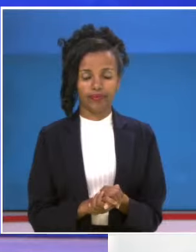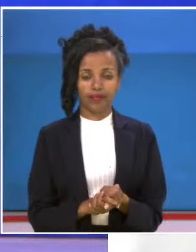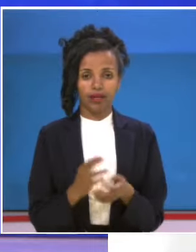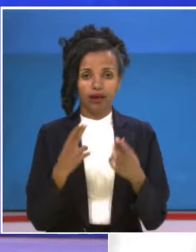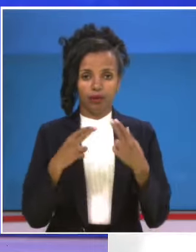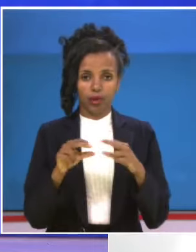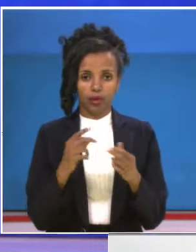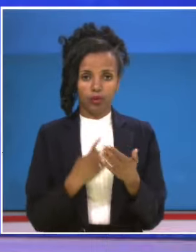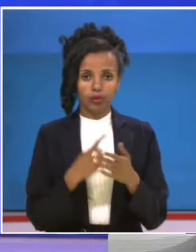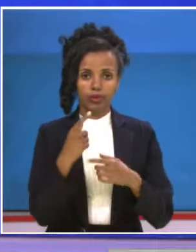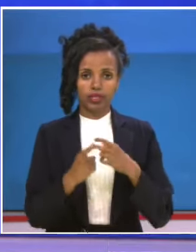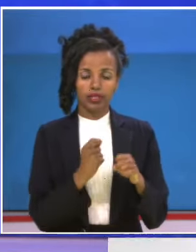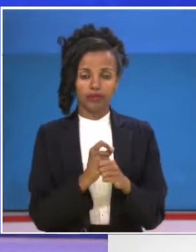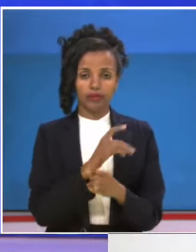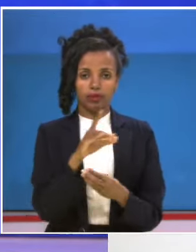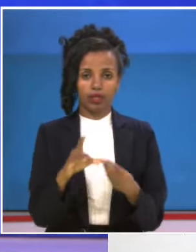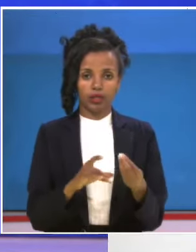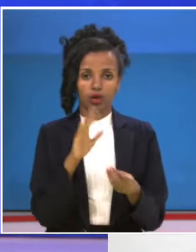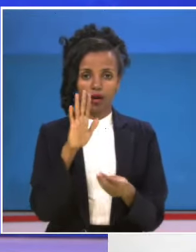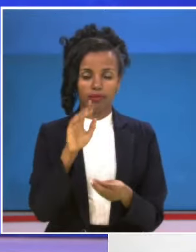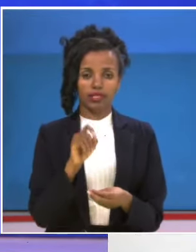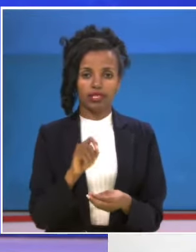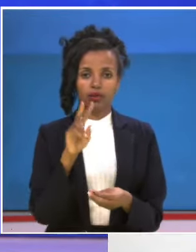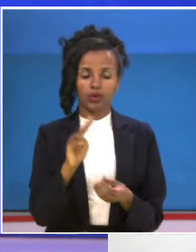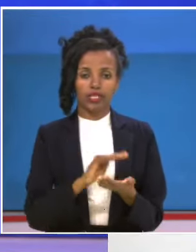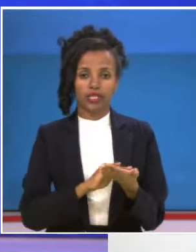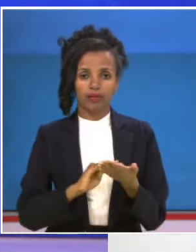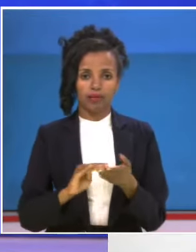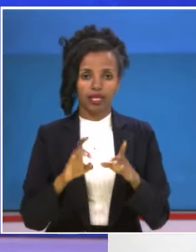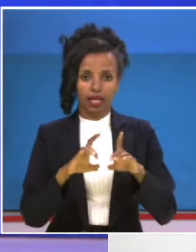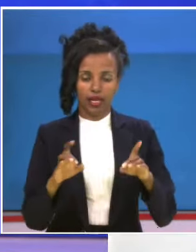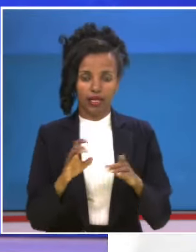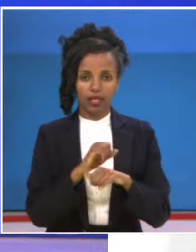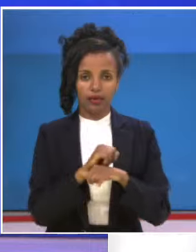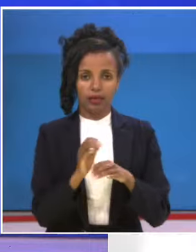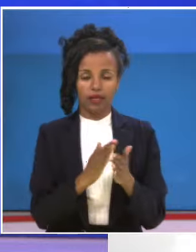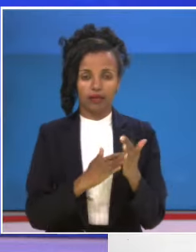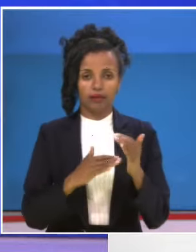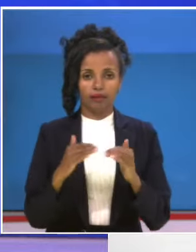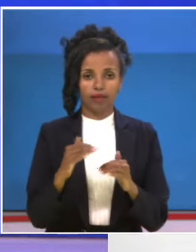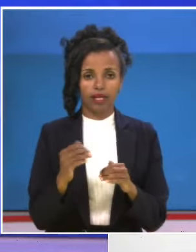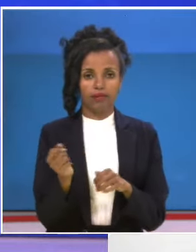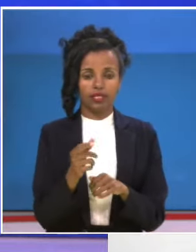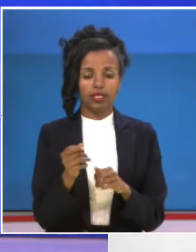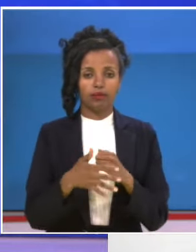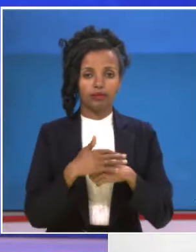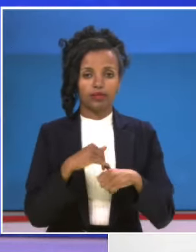ቢሮው በዚህ አመት በክልሉ ከ5.2 ሚሊዮን ሄክታር በላይ መሬት በዘር በመሸፈን